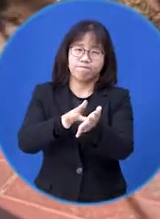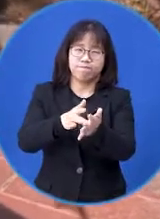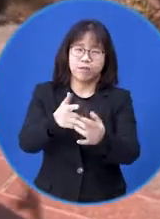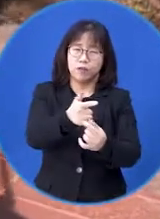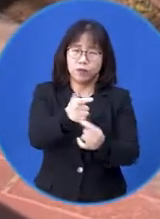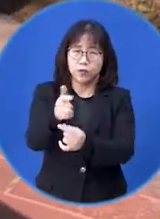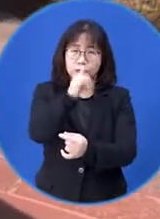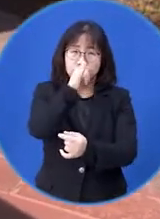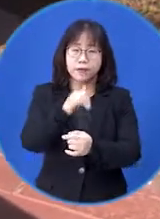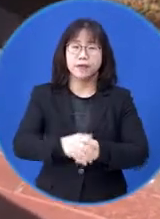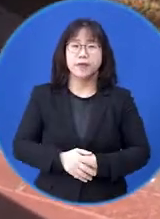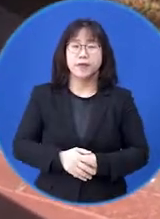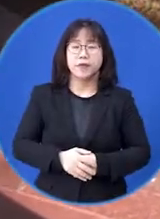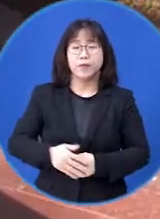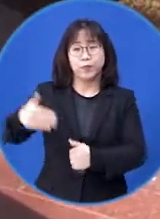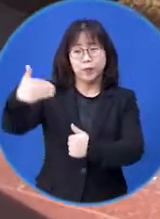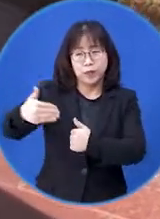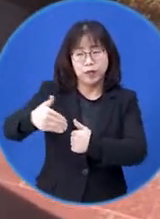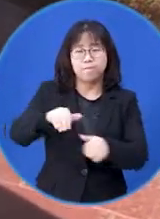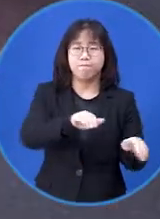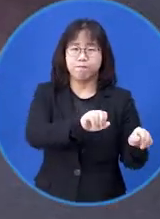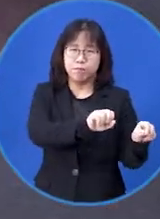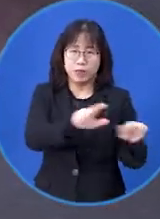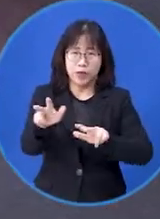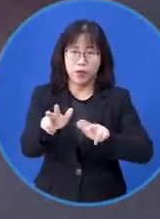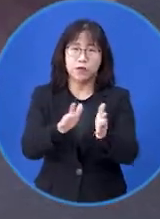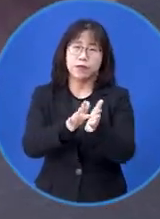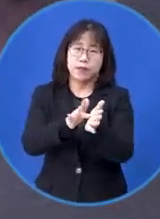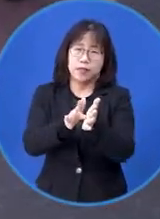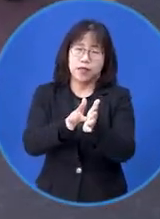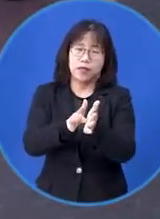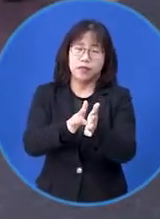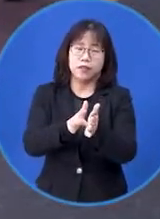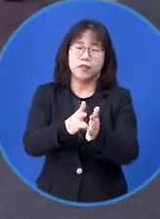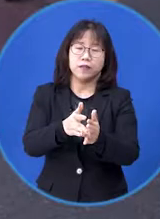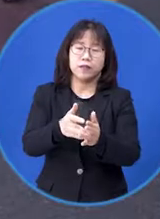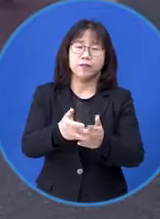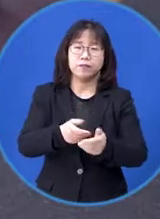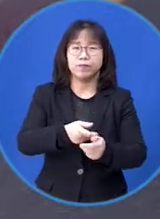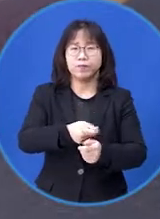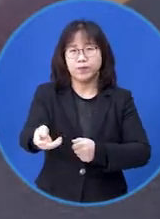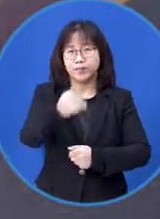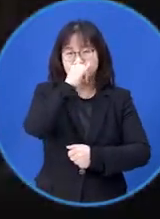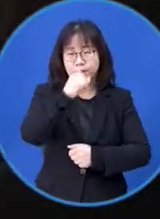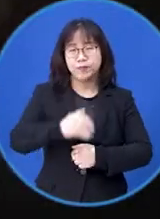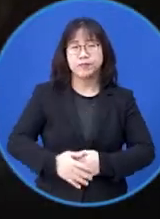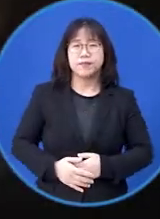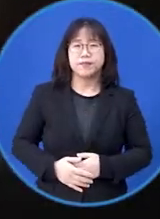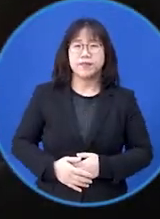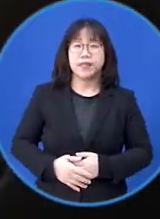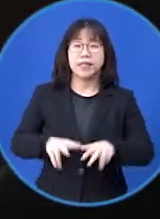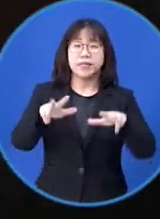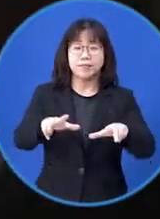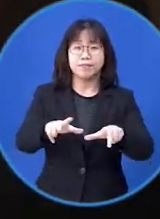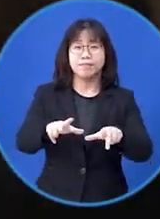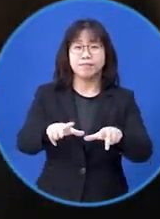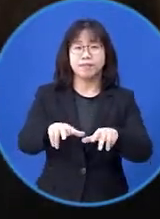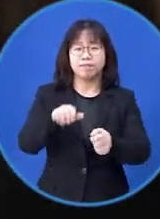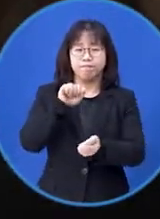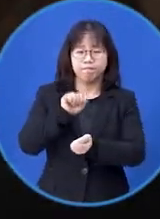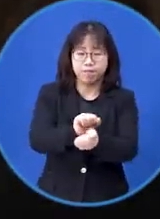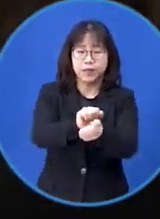지역 주민의 요청이 있으면 즉시 방역소독에 나서고 있습니다. 또 강서구는 상황이 종료될